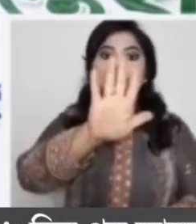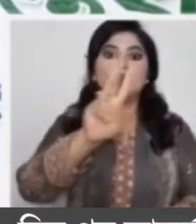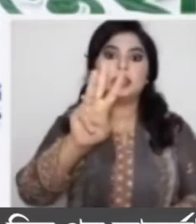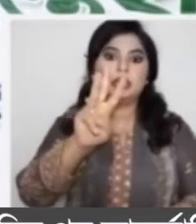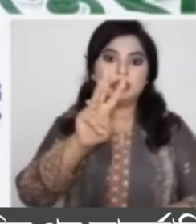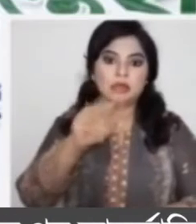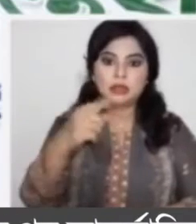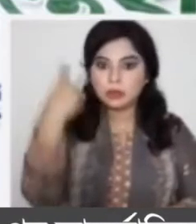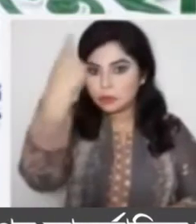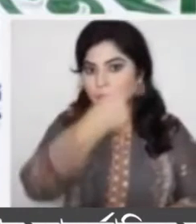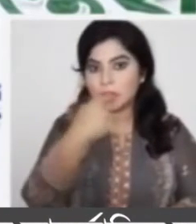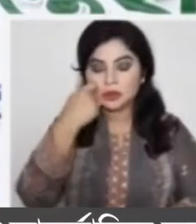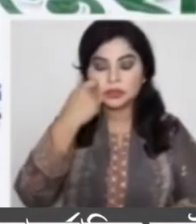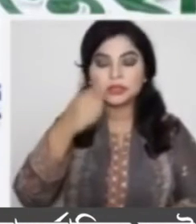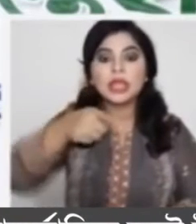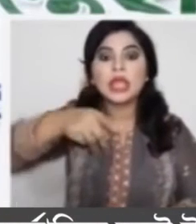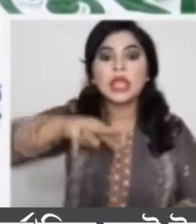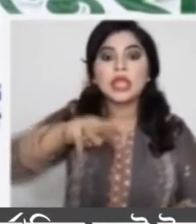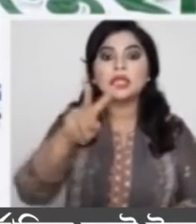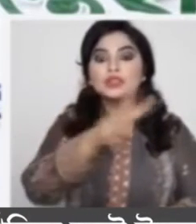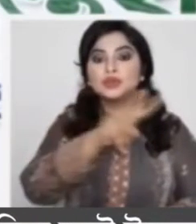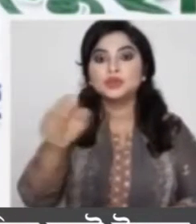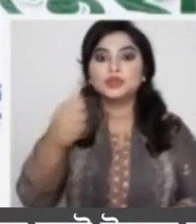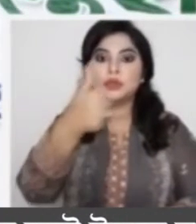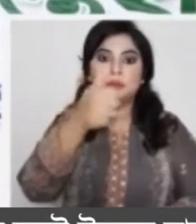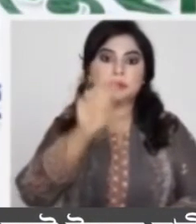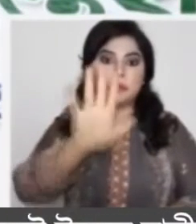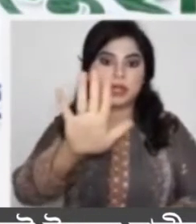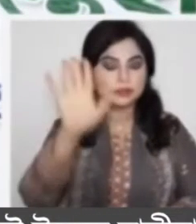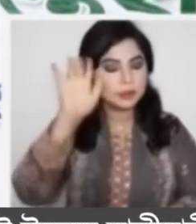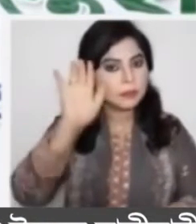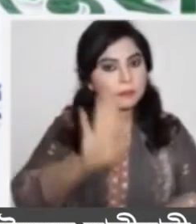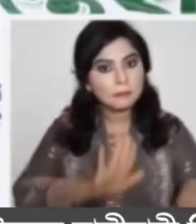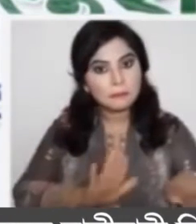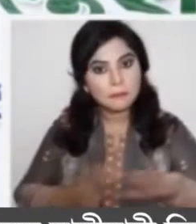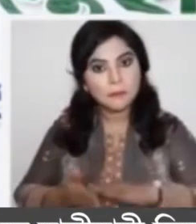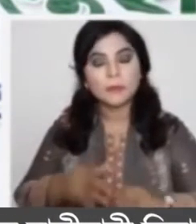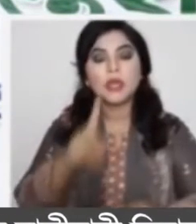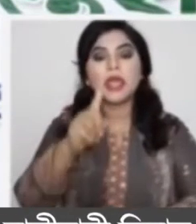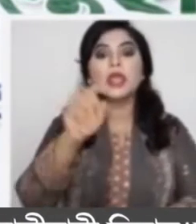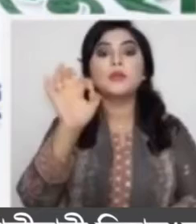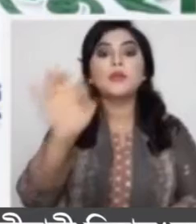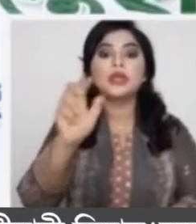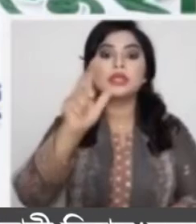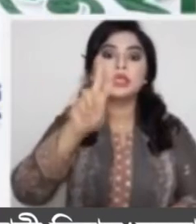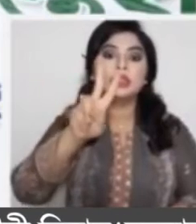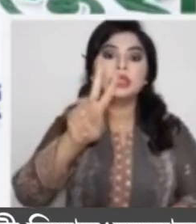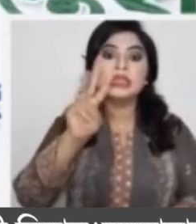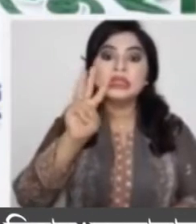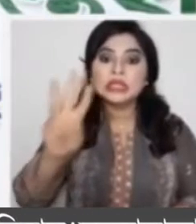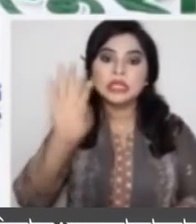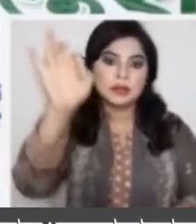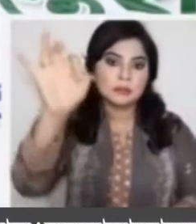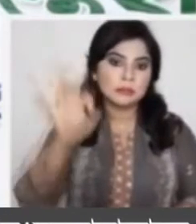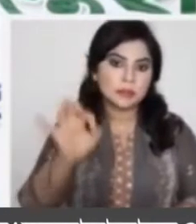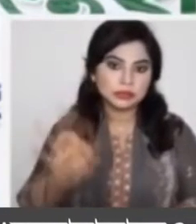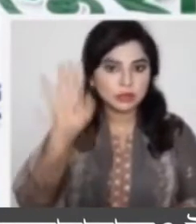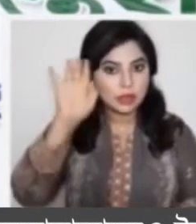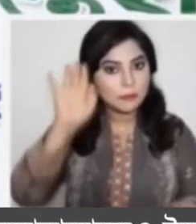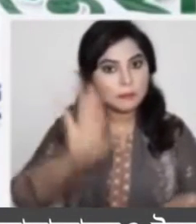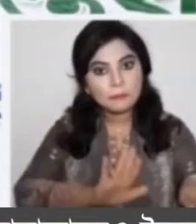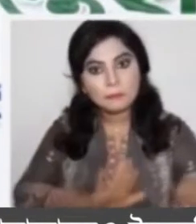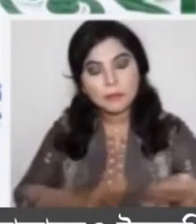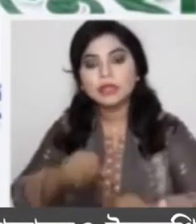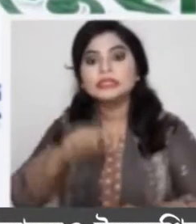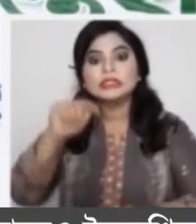হয়েছেন 2,237 জন এবং এ পর্যন্ত মোট সুস্থ হয়েছেন 34,234 জন। বাংলাদেশে গত 8 মার্চ প্রথম